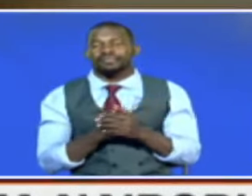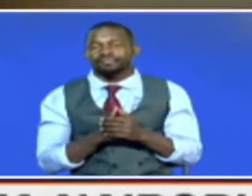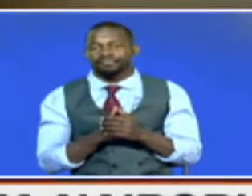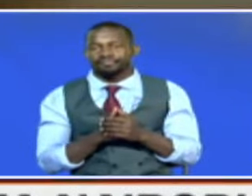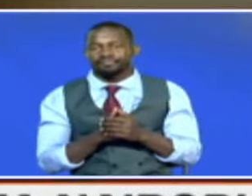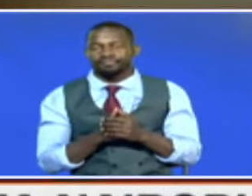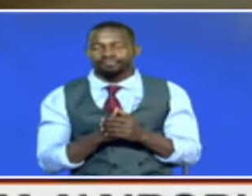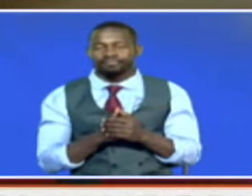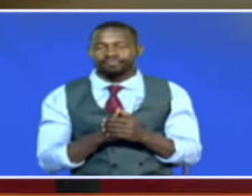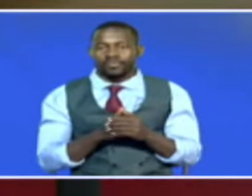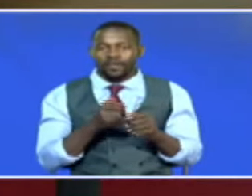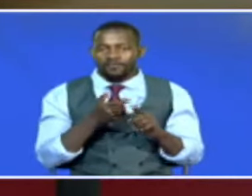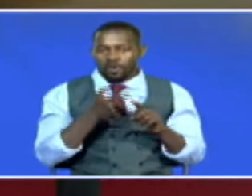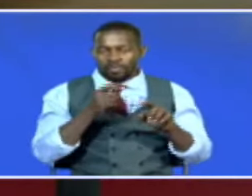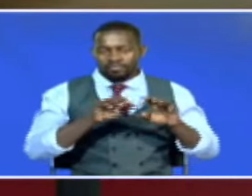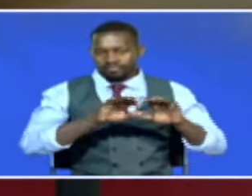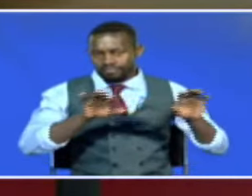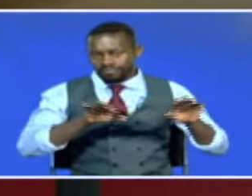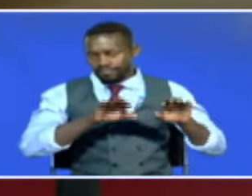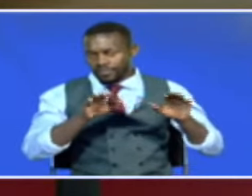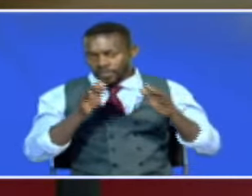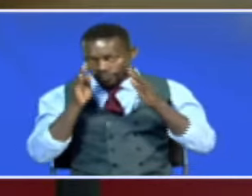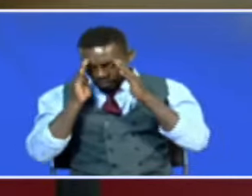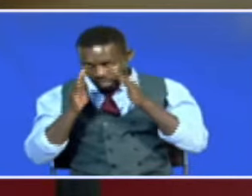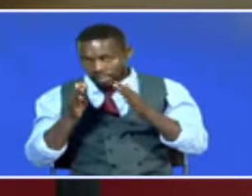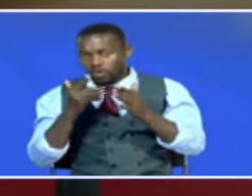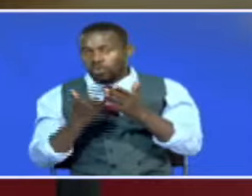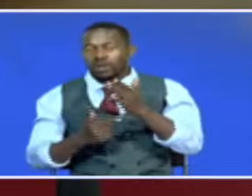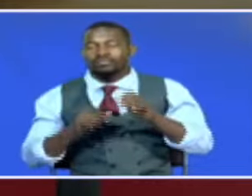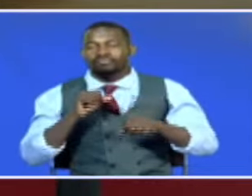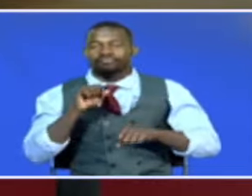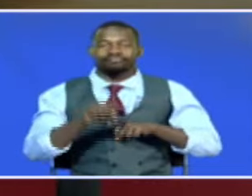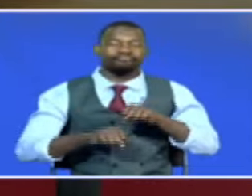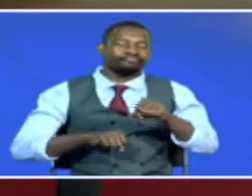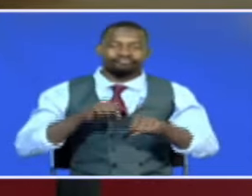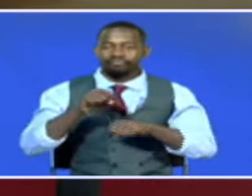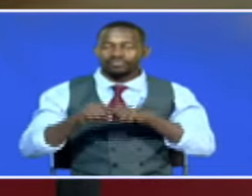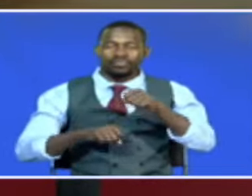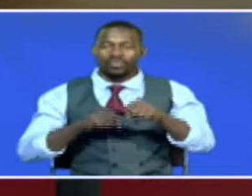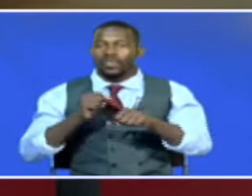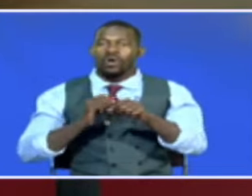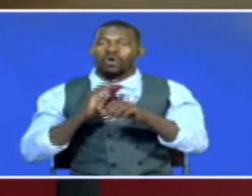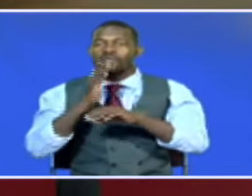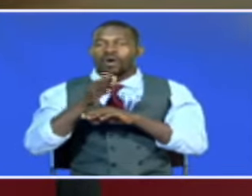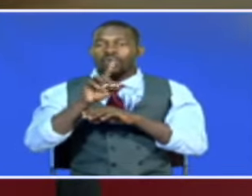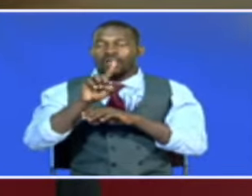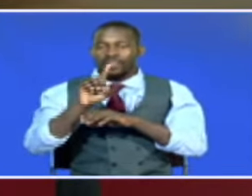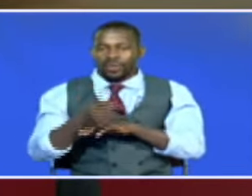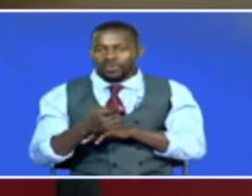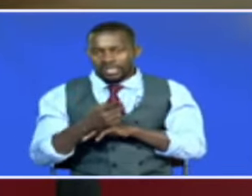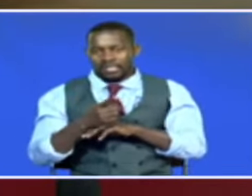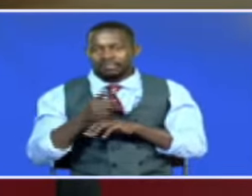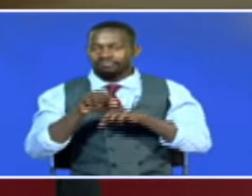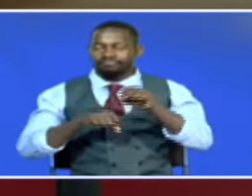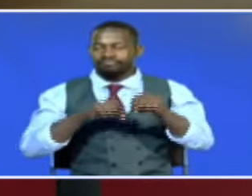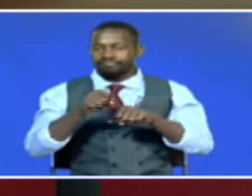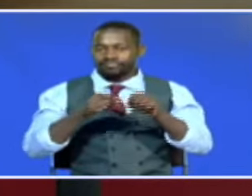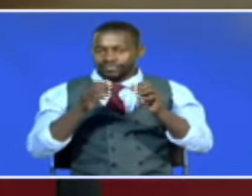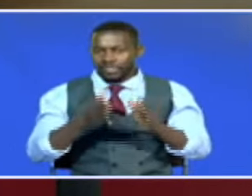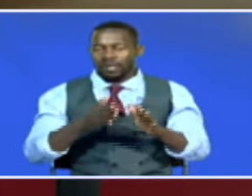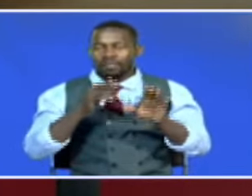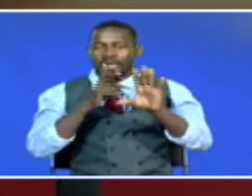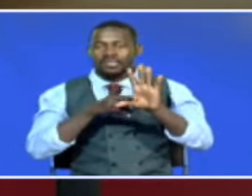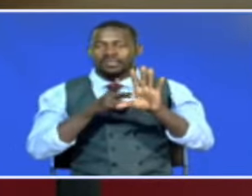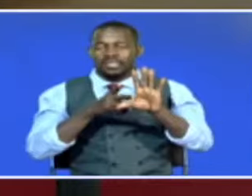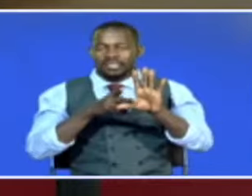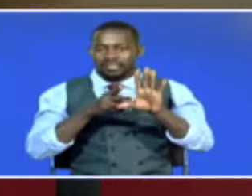Tukitoka kidimbwini tuangazie michezo ya uendeshaji baiskeli, ambapo zaidi ya waendeshaji baiskeli 1000 walishiriki katika makala ya tatu